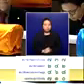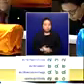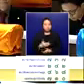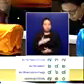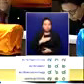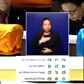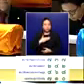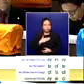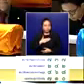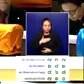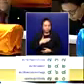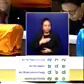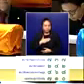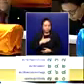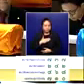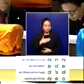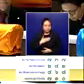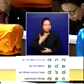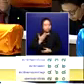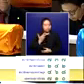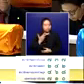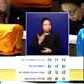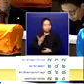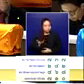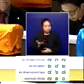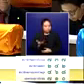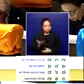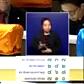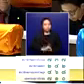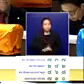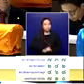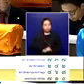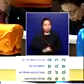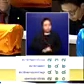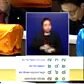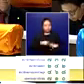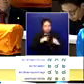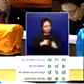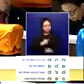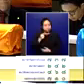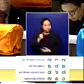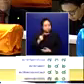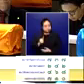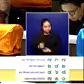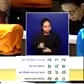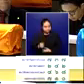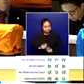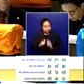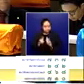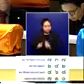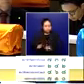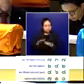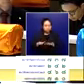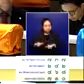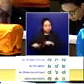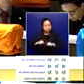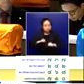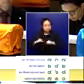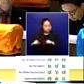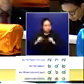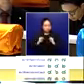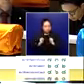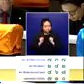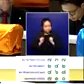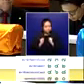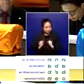นะคะขอแสดงความนับถืออย่างจริงใจมายังคนรุ่นใหม่ที่กล้าหาญและ